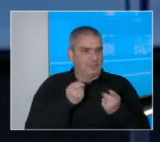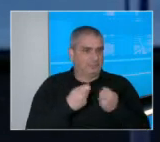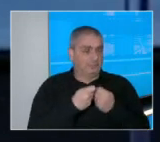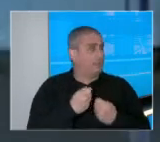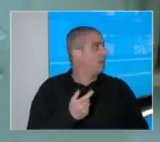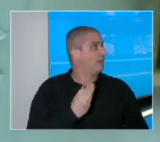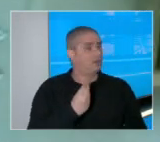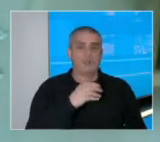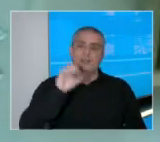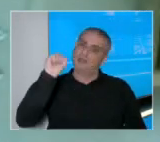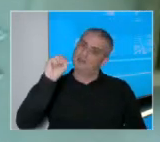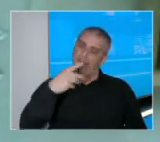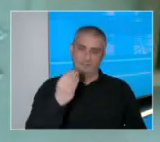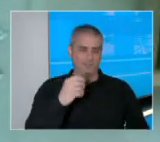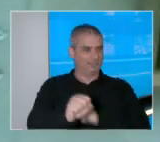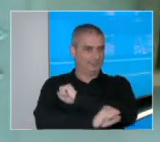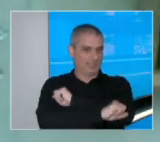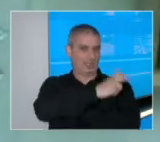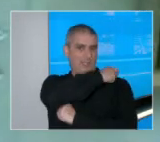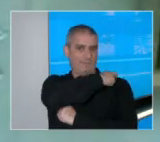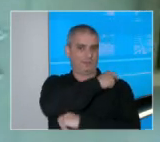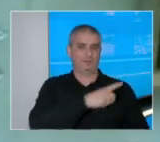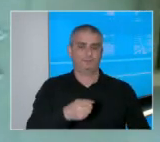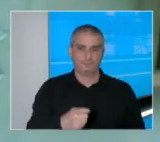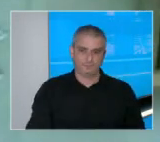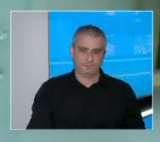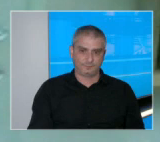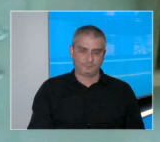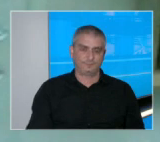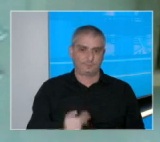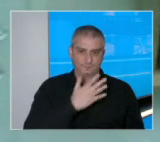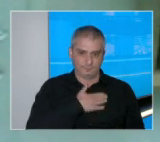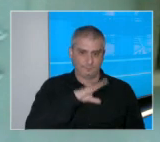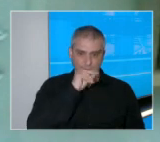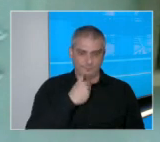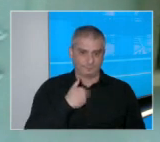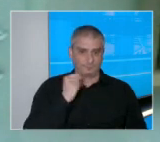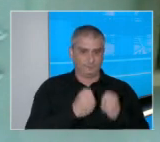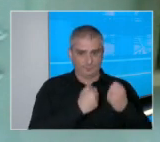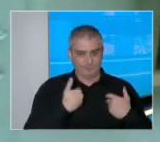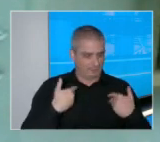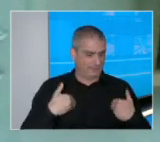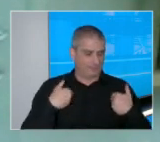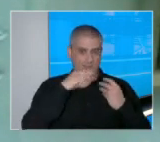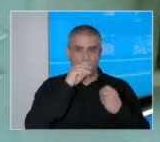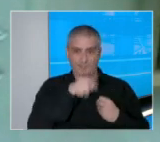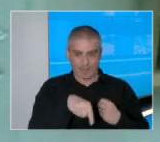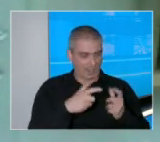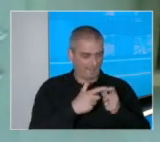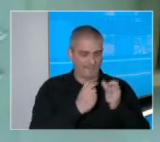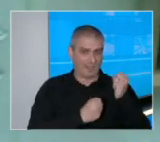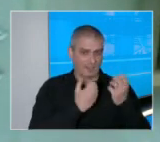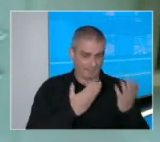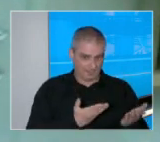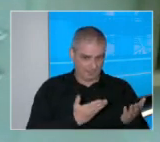הזה. עלית רואה, אתה כסגן רמטכ"ל כשאתה שומע. אם אתם רוצים לדבר איתי על מרץ, אני אשמח לדבר איתכם על